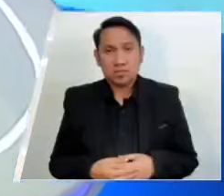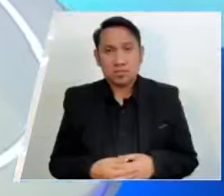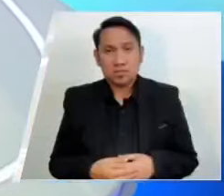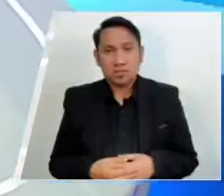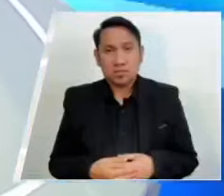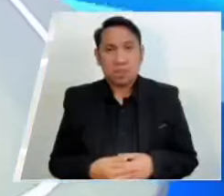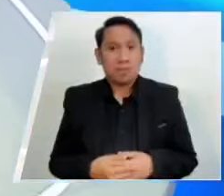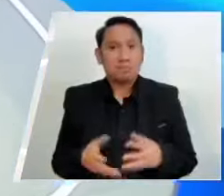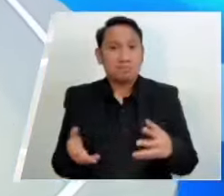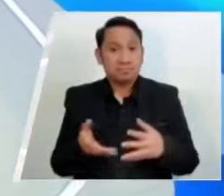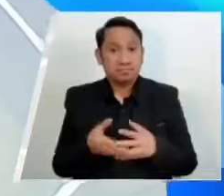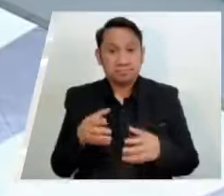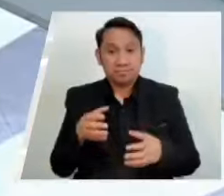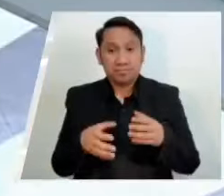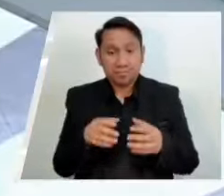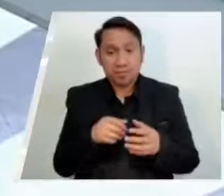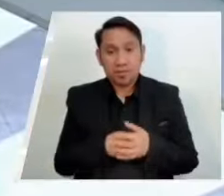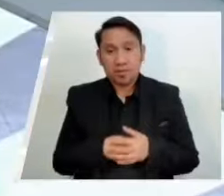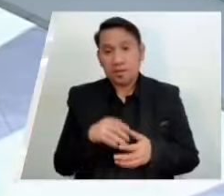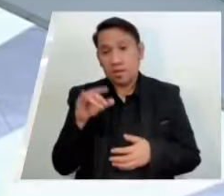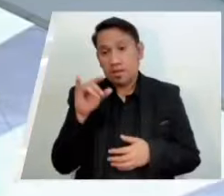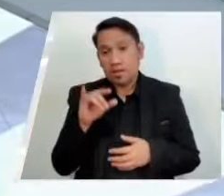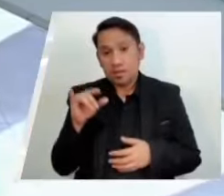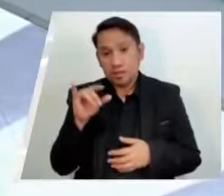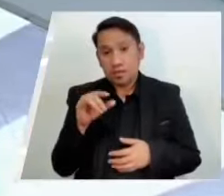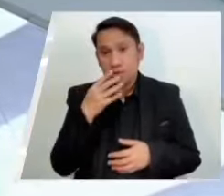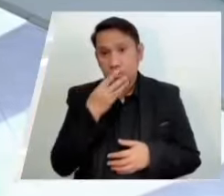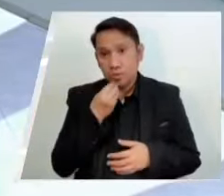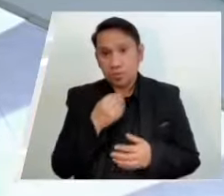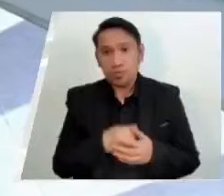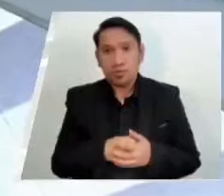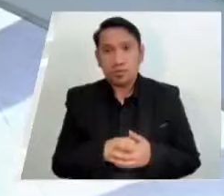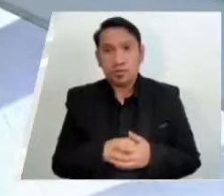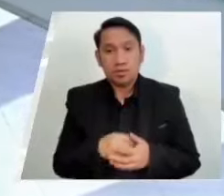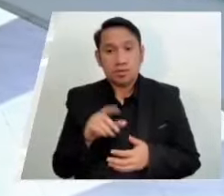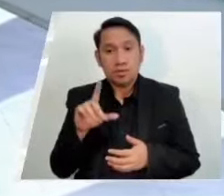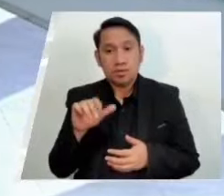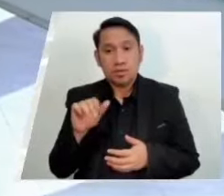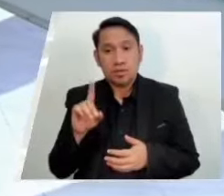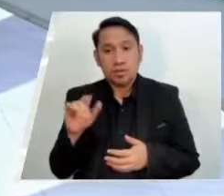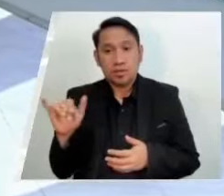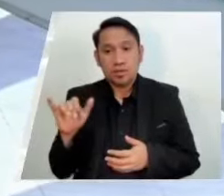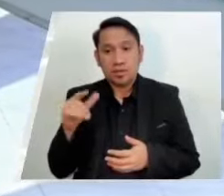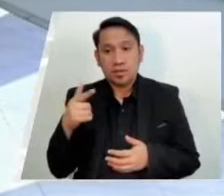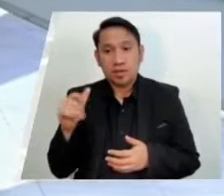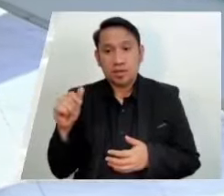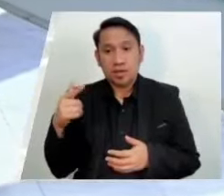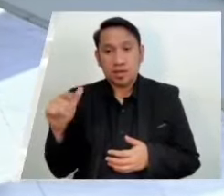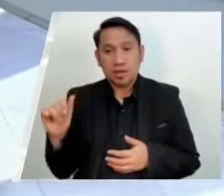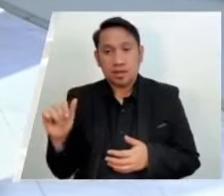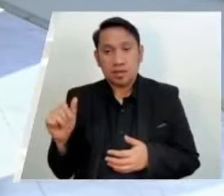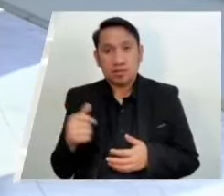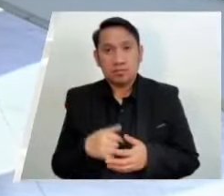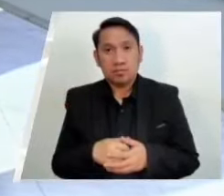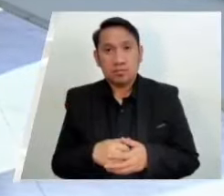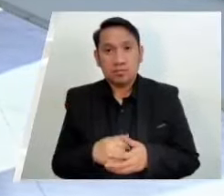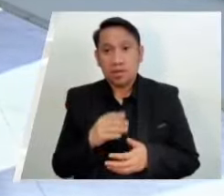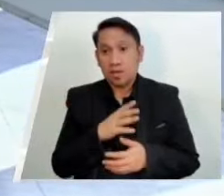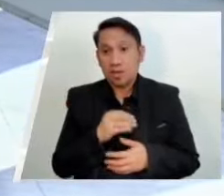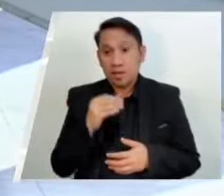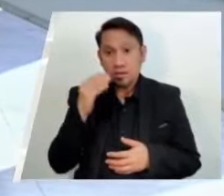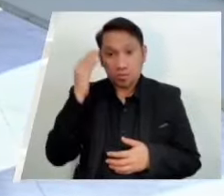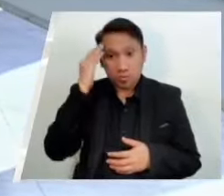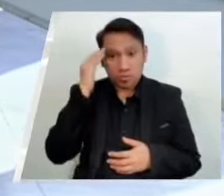Pinusuan ng fans ang latest IG post ni American singer-songwriter Lady Gaga habang nasa loob ng studio. At si Korean actor Park